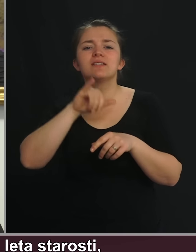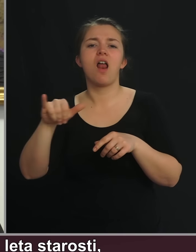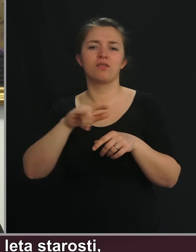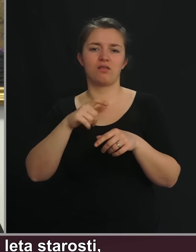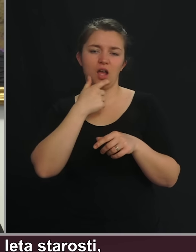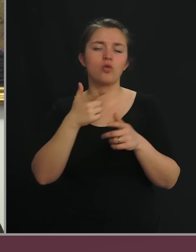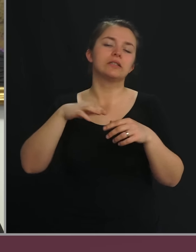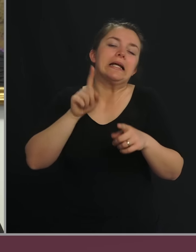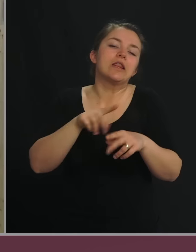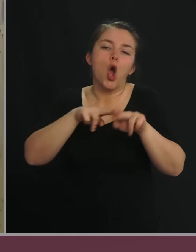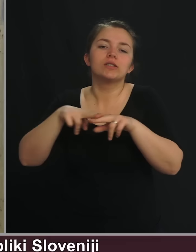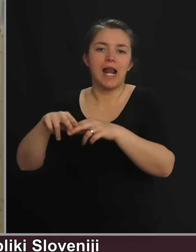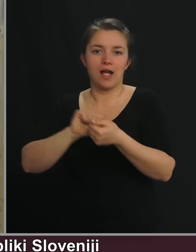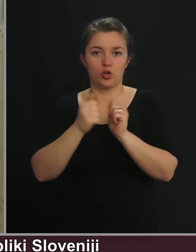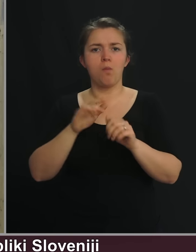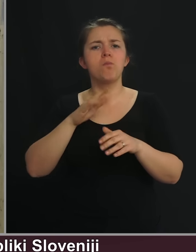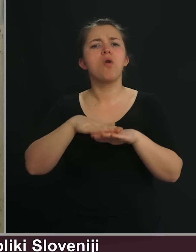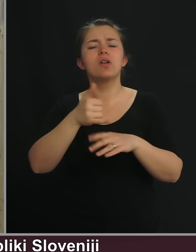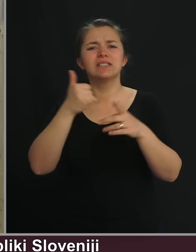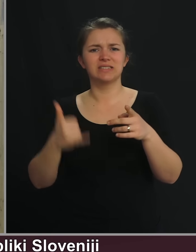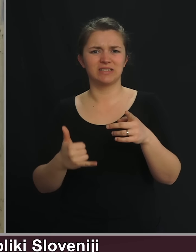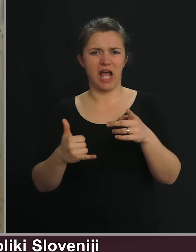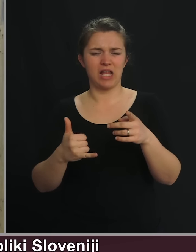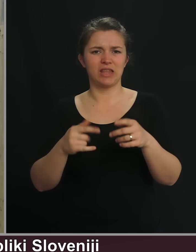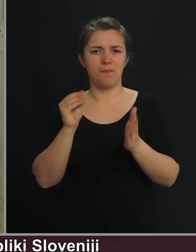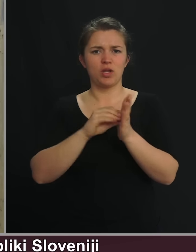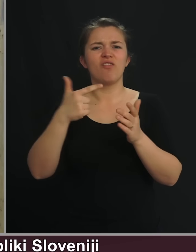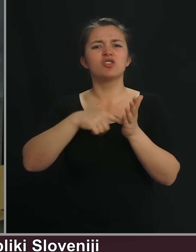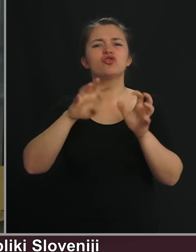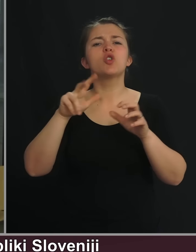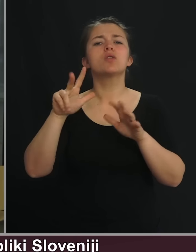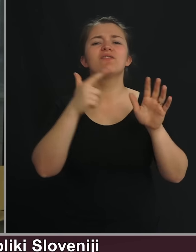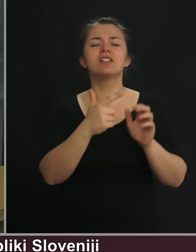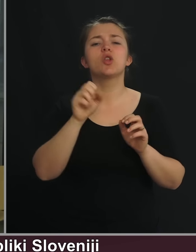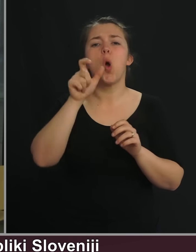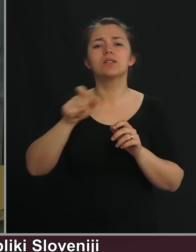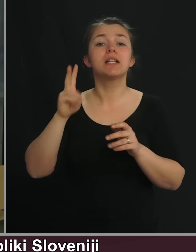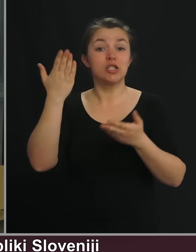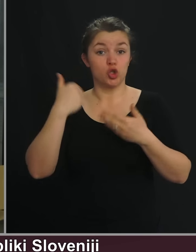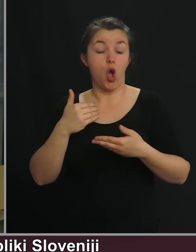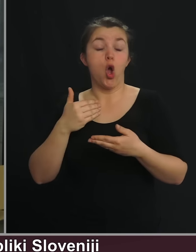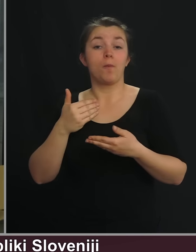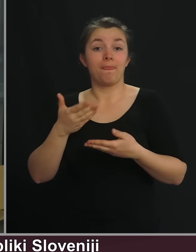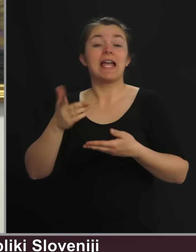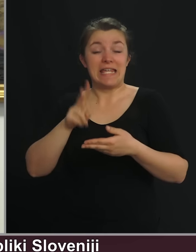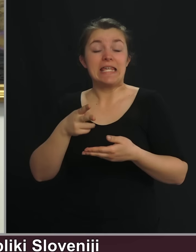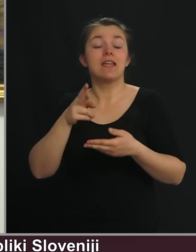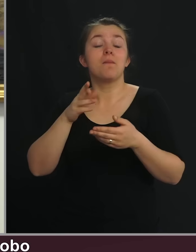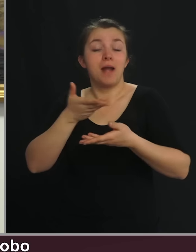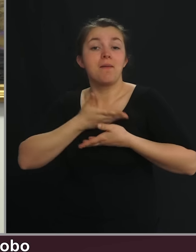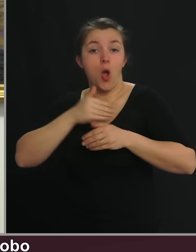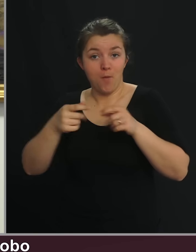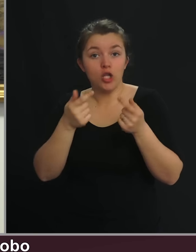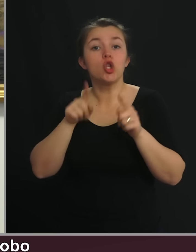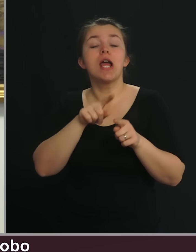in ostale kategorije. Po zadnjih podatkih je v Republiki Sloveniji 2928 oseb, ki prejemajo